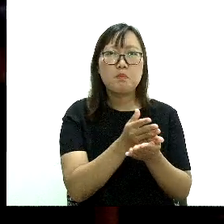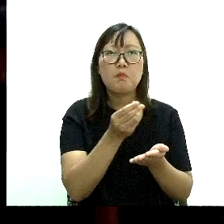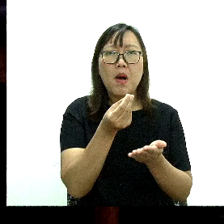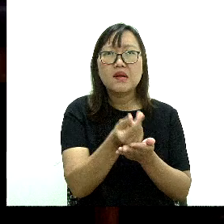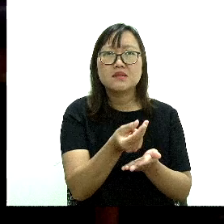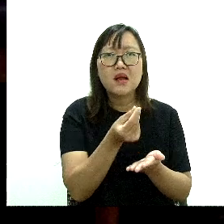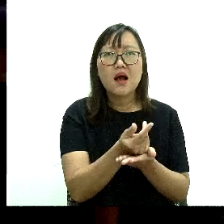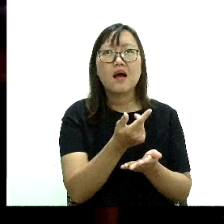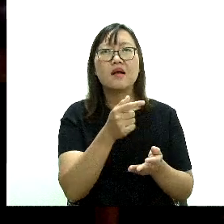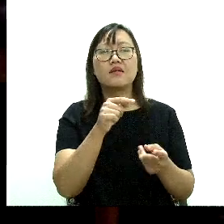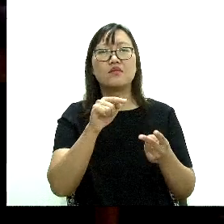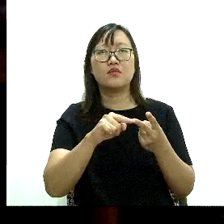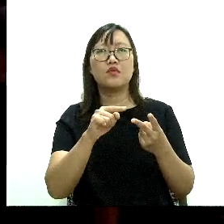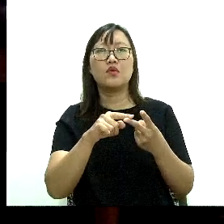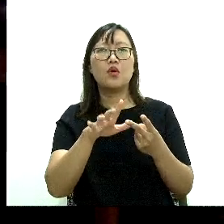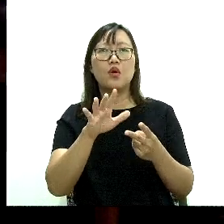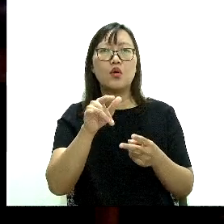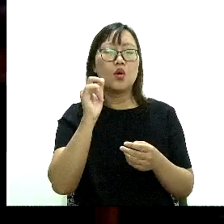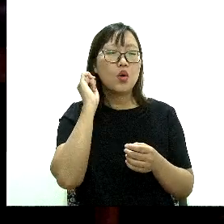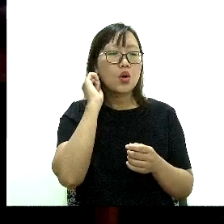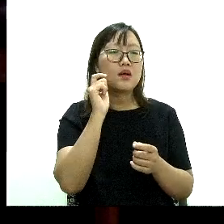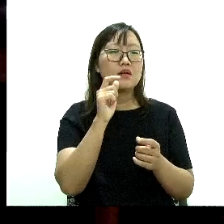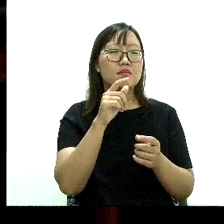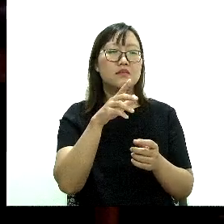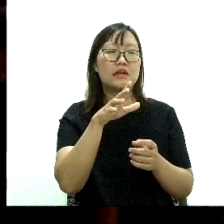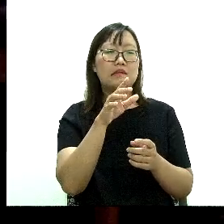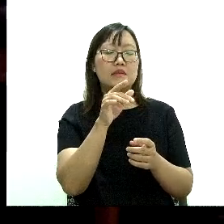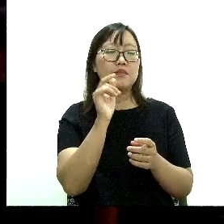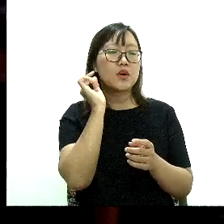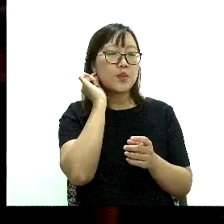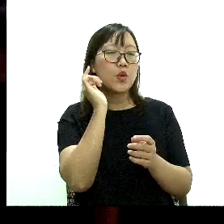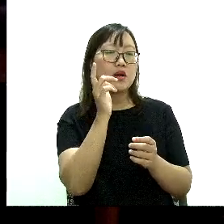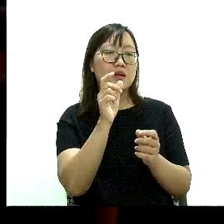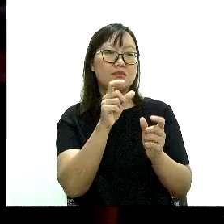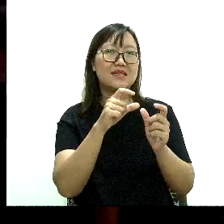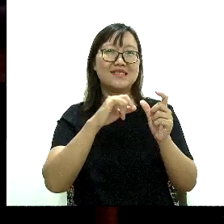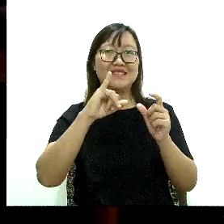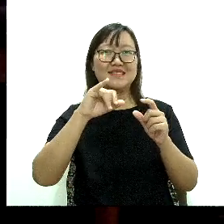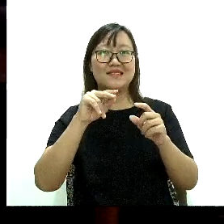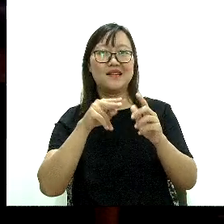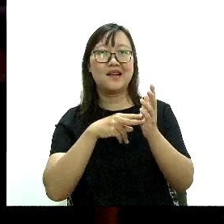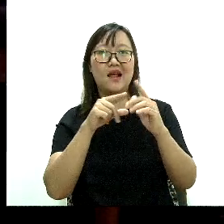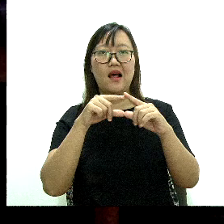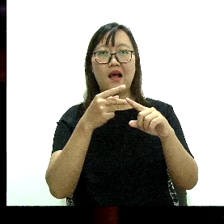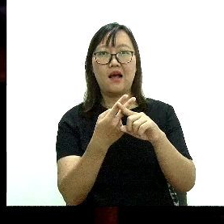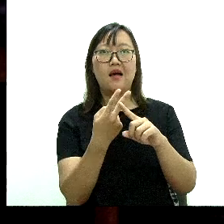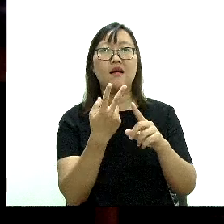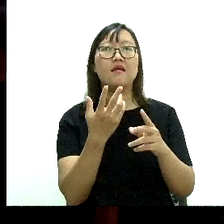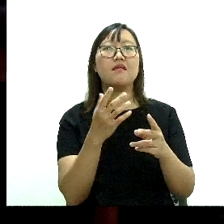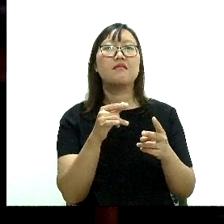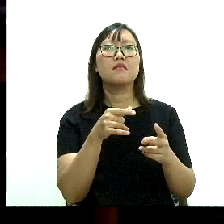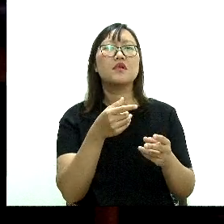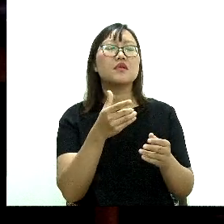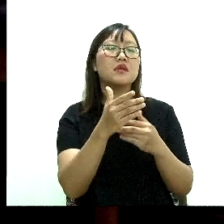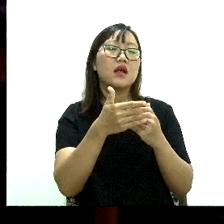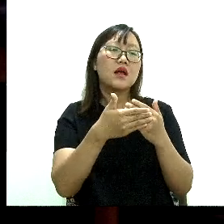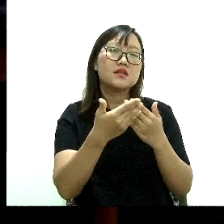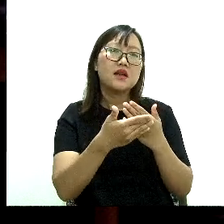yang paling berhak masuk kerajaan Allah dan berhak menerima rahmat lebih daripada yang